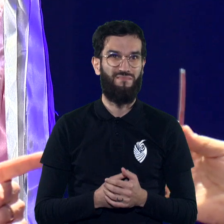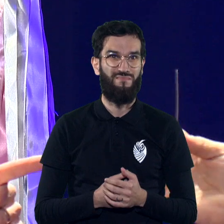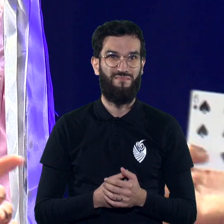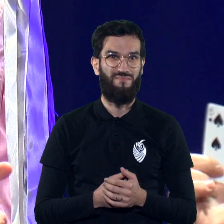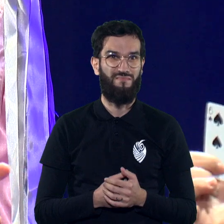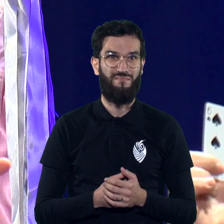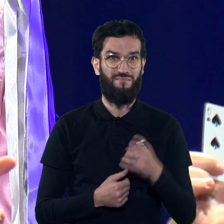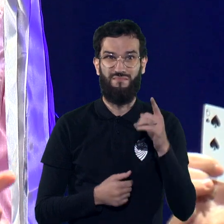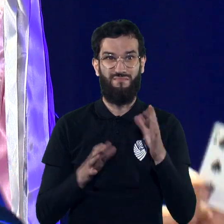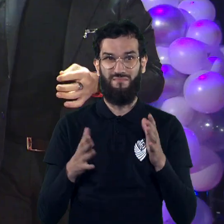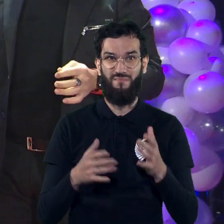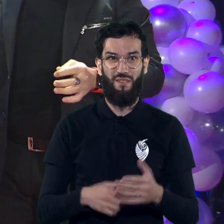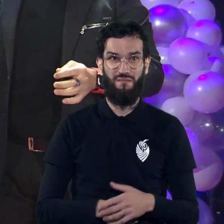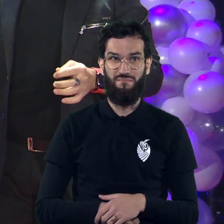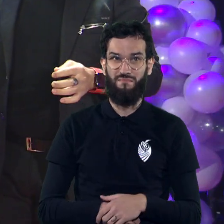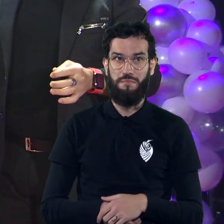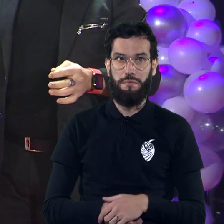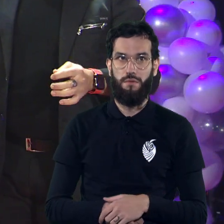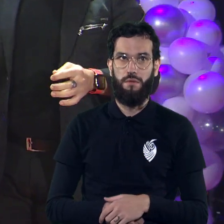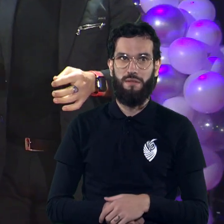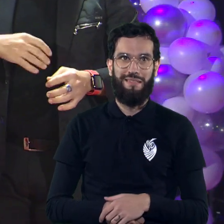Šestka píková, nebola to ona.